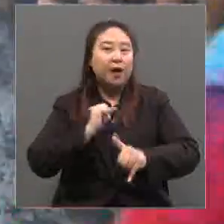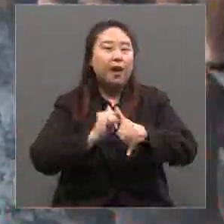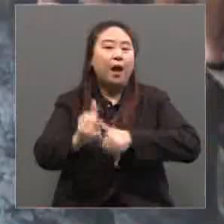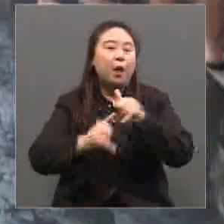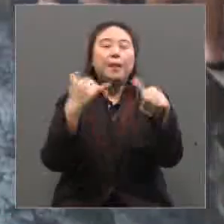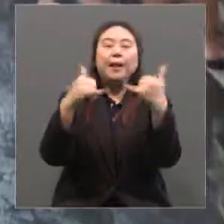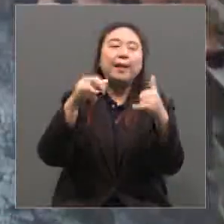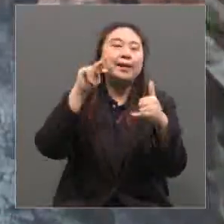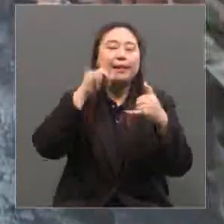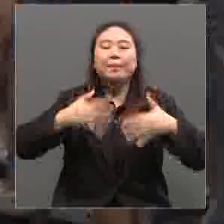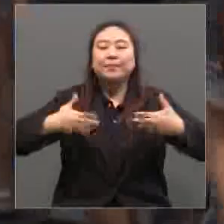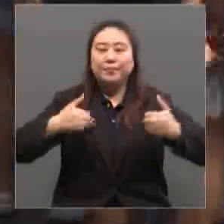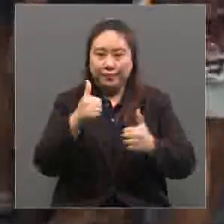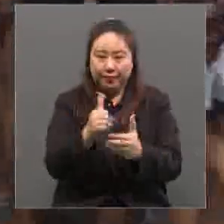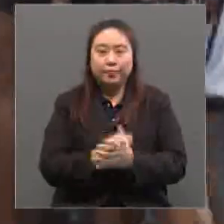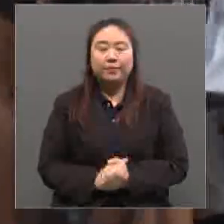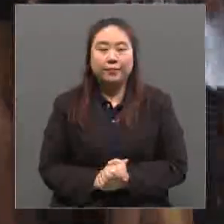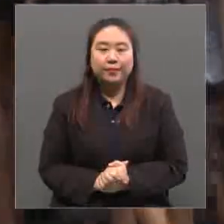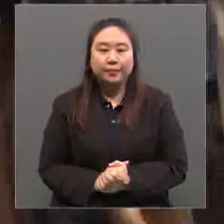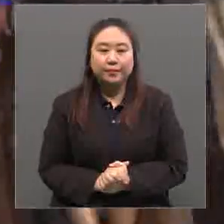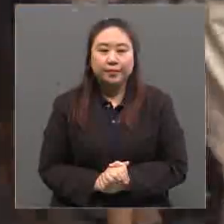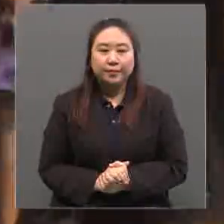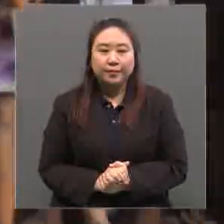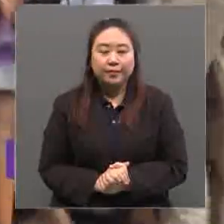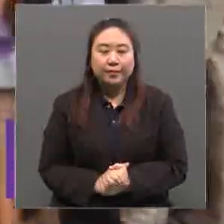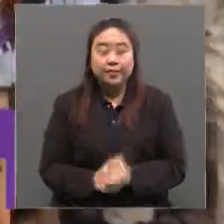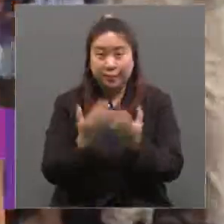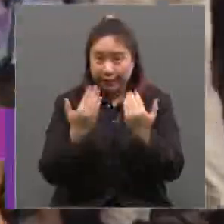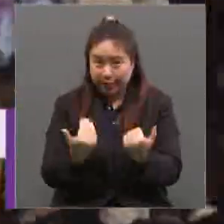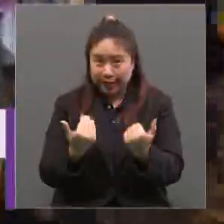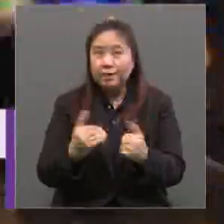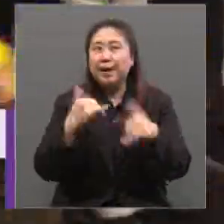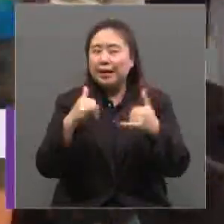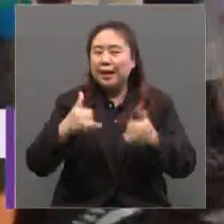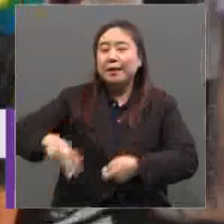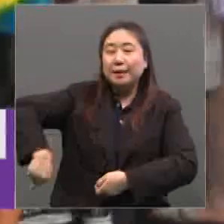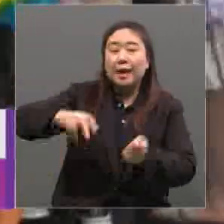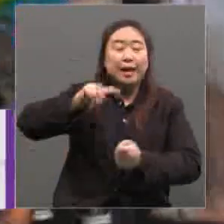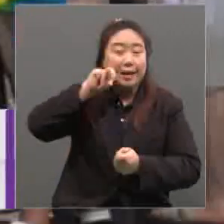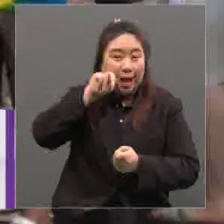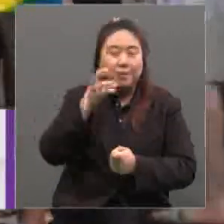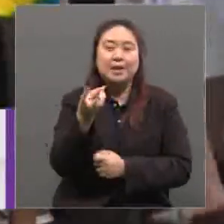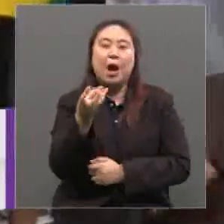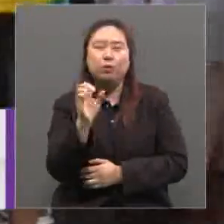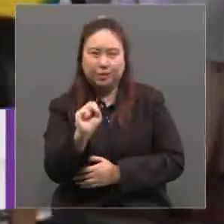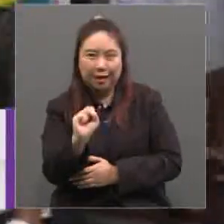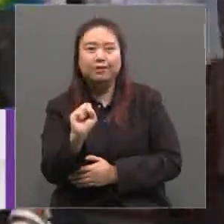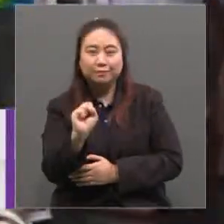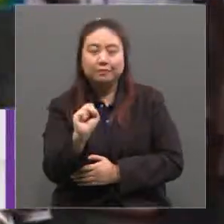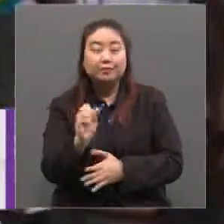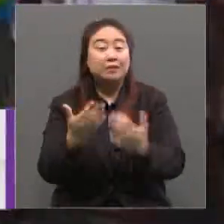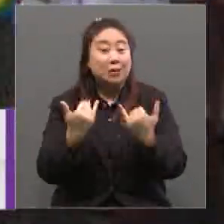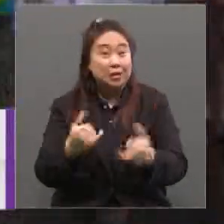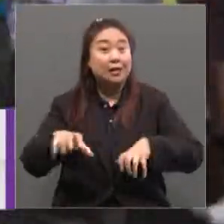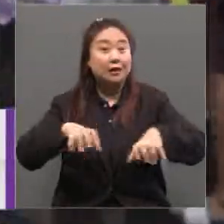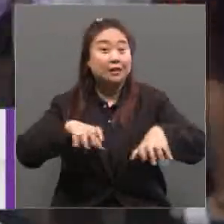มกันเล่นน้ำอย่างเต็มที่ค่ะผู้ชมสามารถมาร่วมกิจกรรมสงกรานต์กันได้ที่ถนนข้าวสารแห่งนี้นะคะซึ่งงานก็